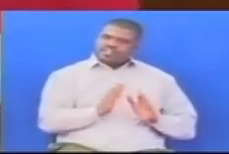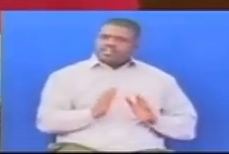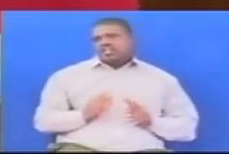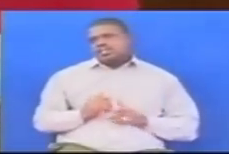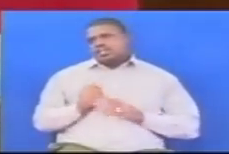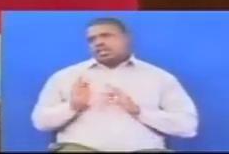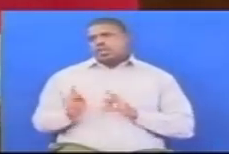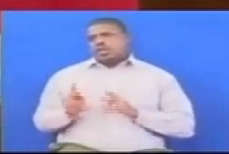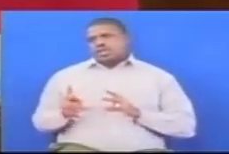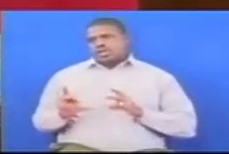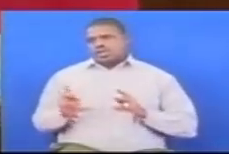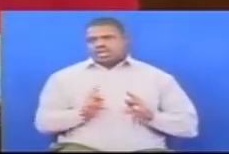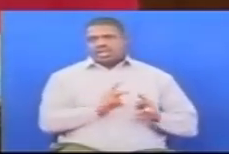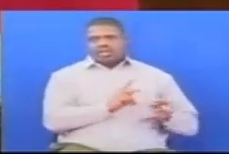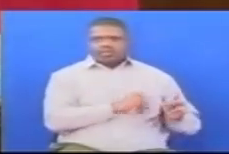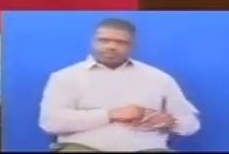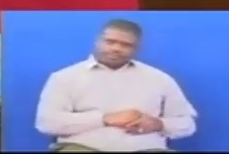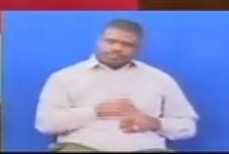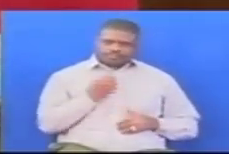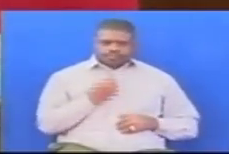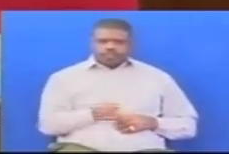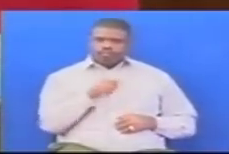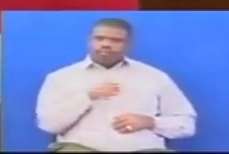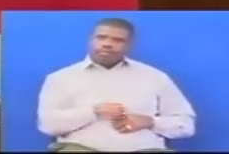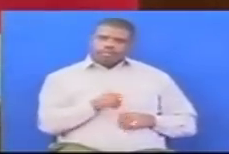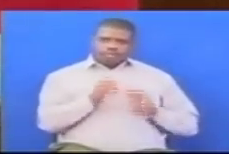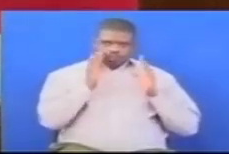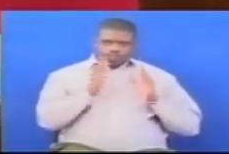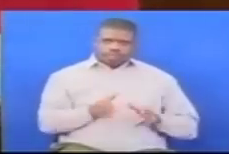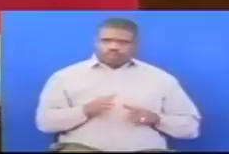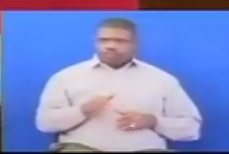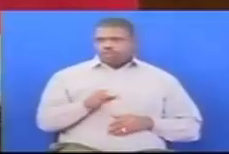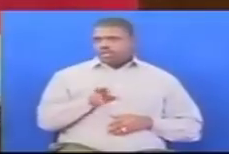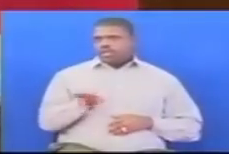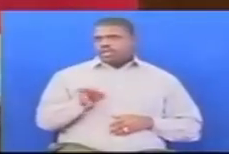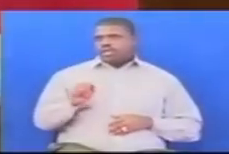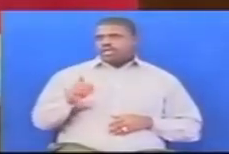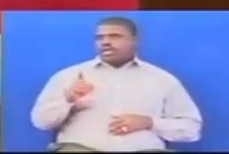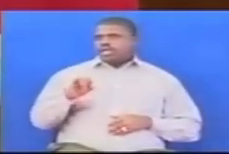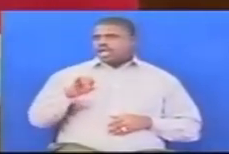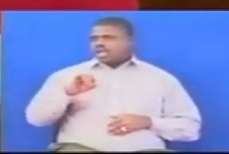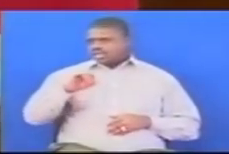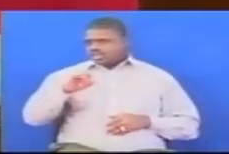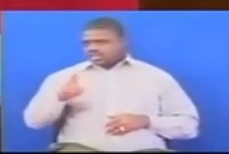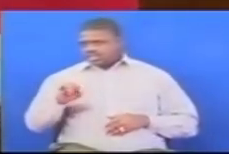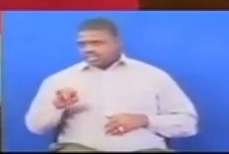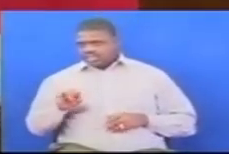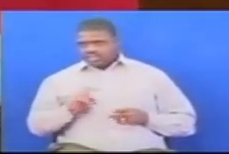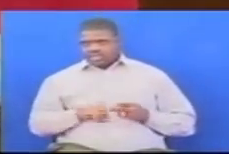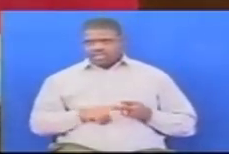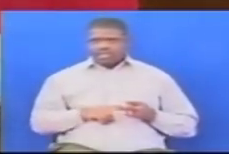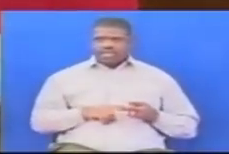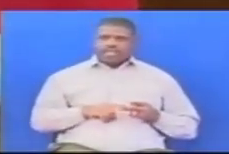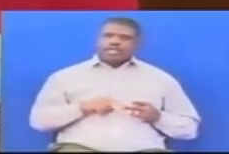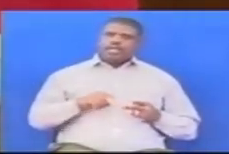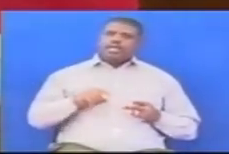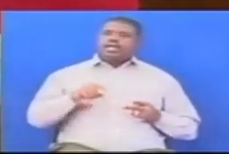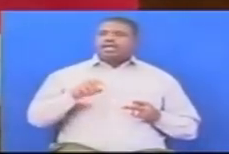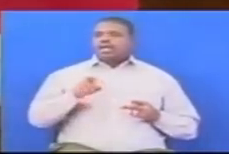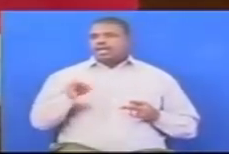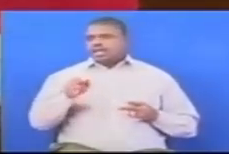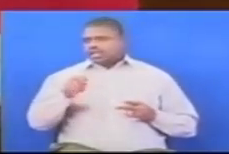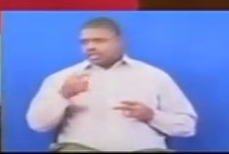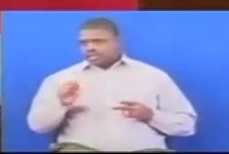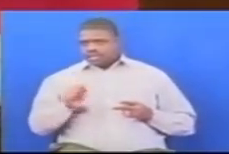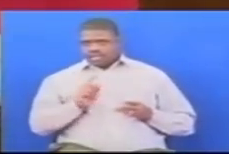as usual. Yamesemwa haya na mheshimiwa Adadi humu ndani, yamesemwa na mheshimiwa seneta hapa, yamesemwa